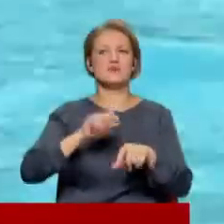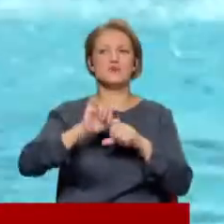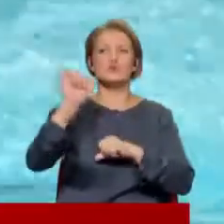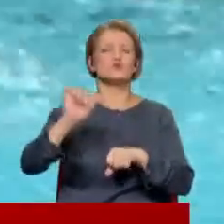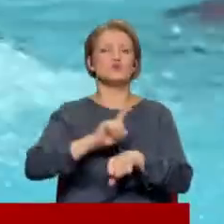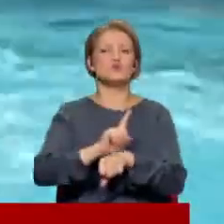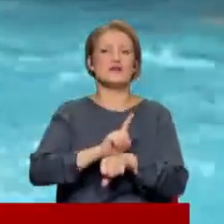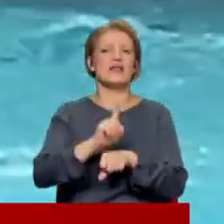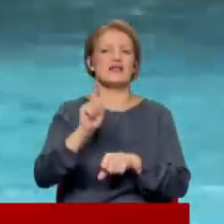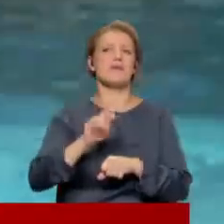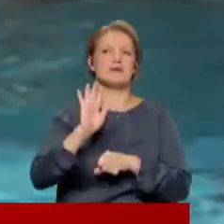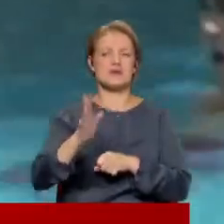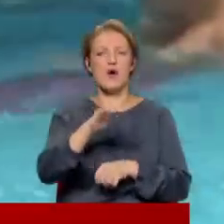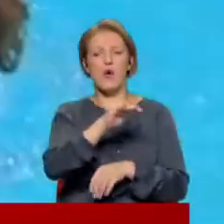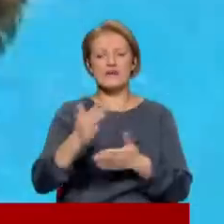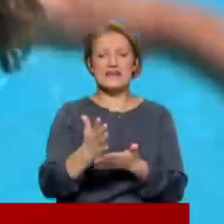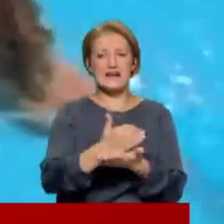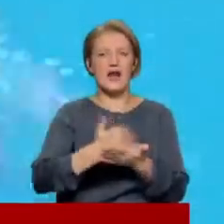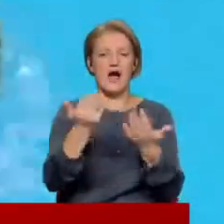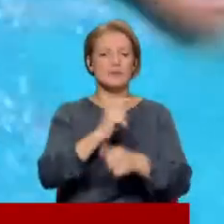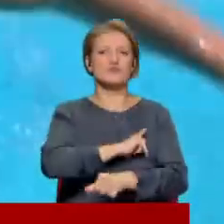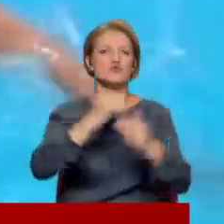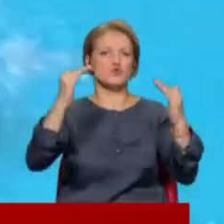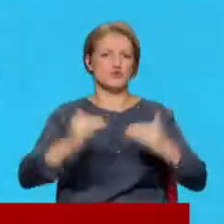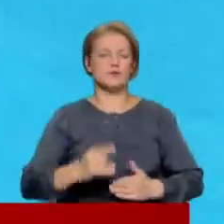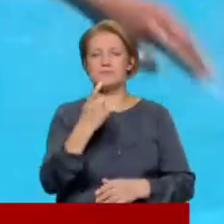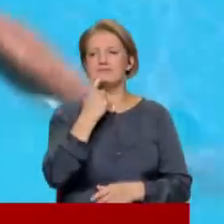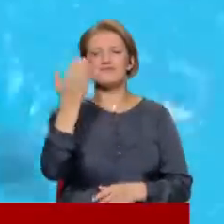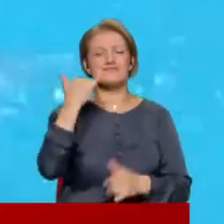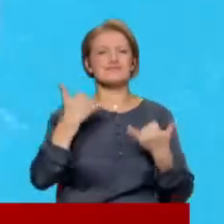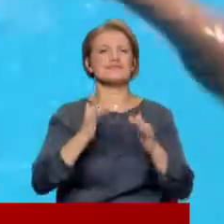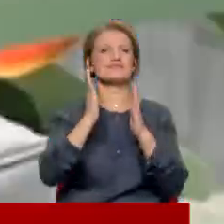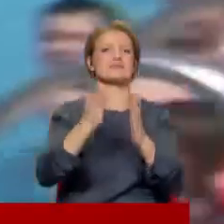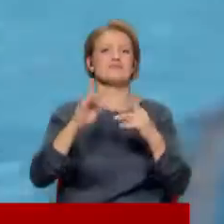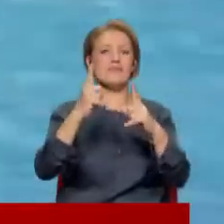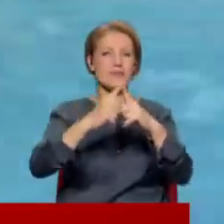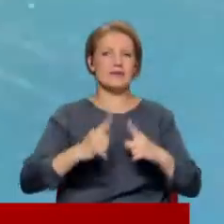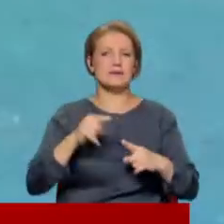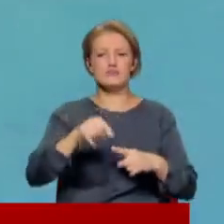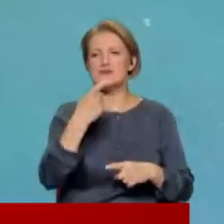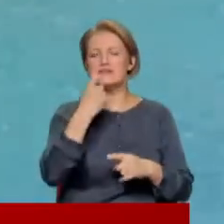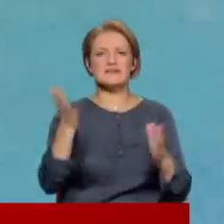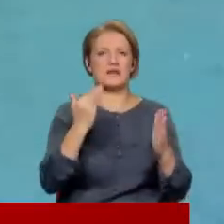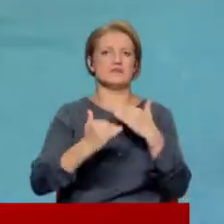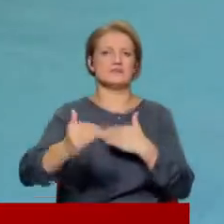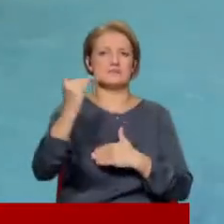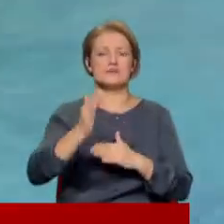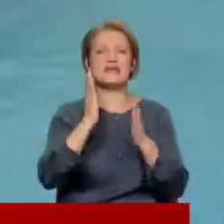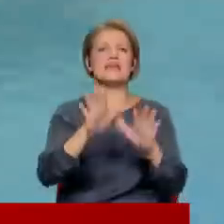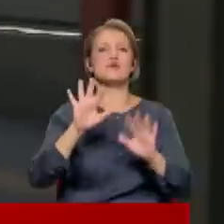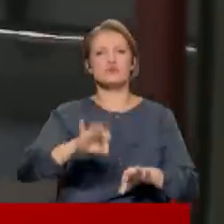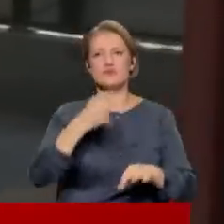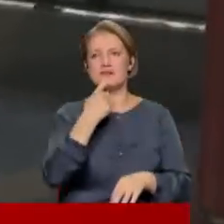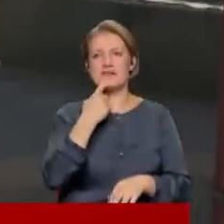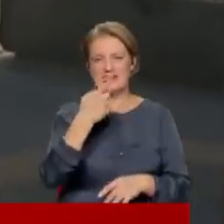yapamadı emekli ve asgari ücretli. Orta gelirlinin de alım gücü düştü. Geçen yıl tatile gidemeyenlerin sayısı bu yıl daha da arttı. Gidemiyoruz bu